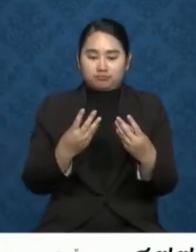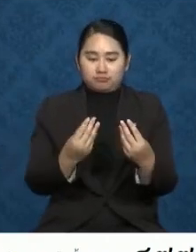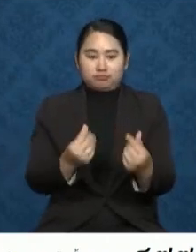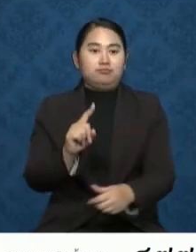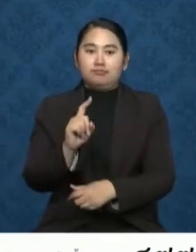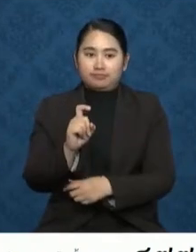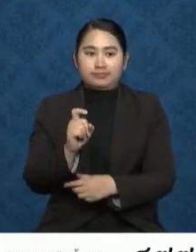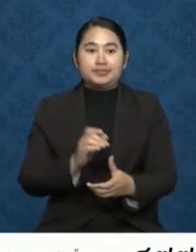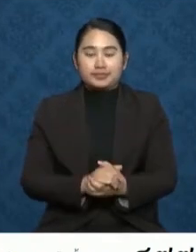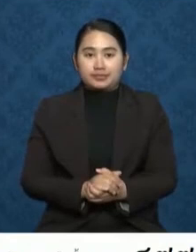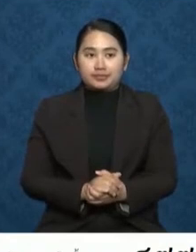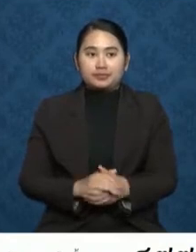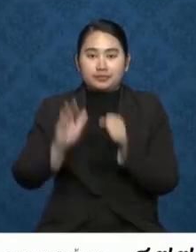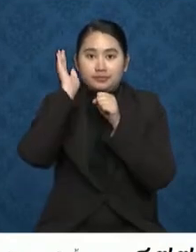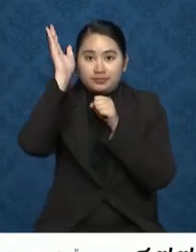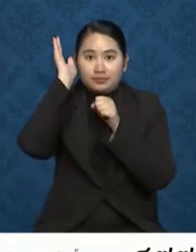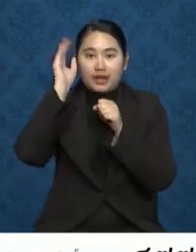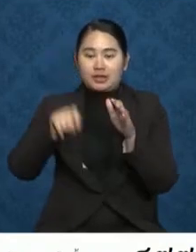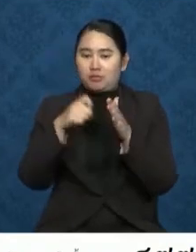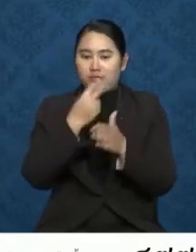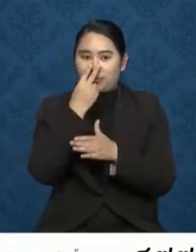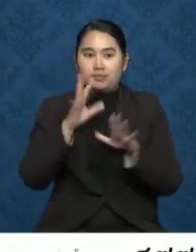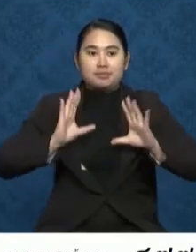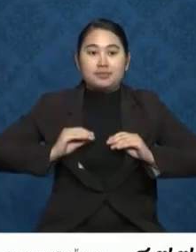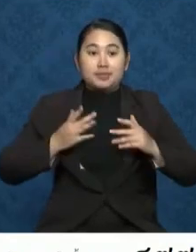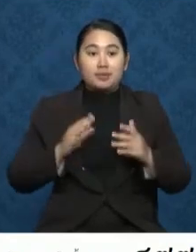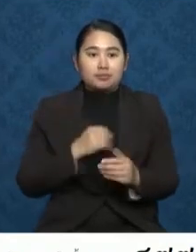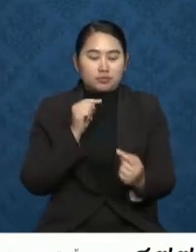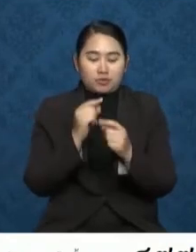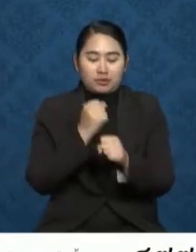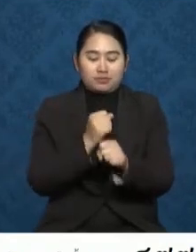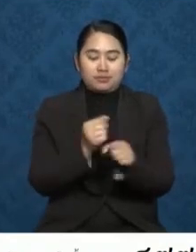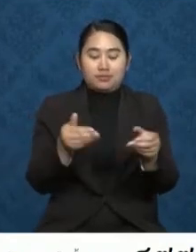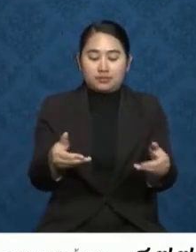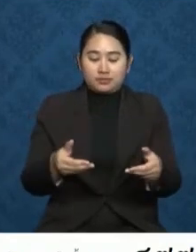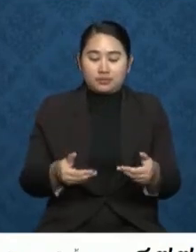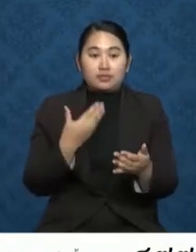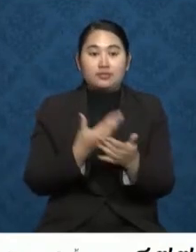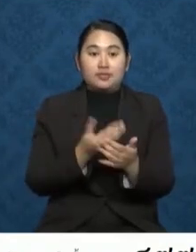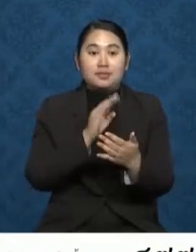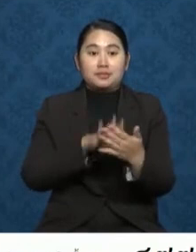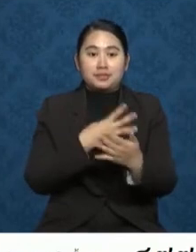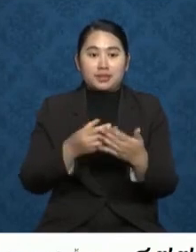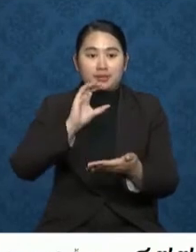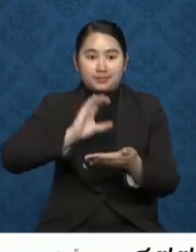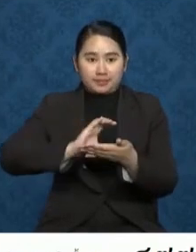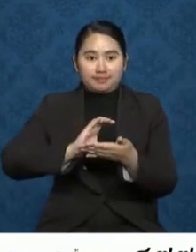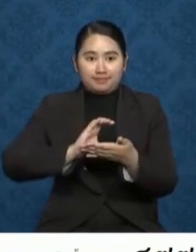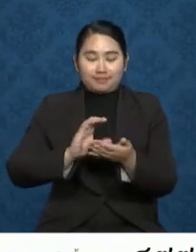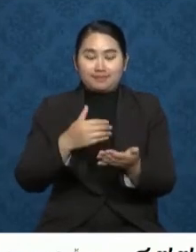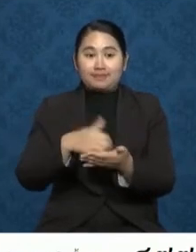ครับผมขออภิปรายเหตุผลในการไม่เห็นด้วยกับรูปแบบการทำร่างพระราชบัญญัตินี้โดยการอภิปรายผ่านกรอบยุทธศาสตร์ชาติ